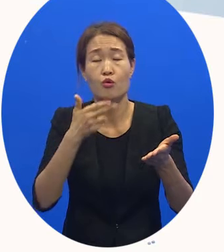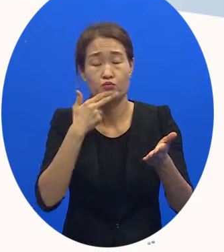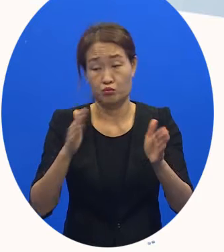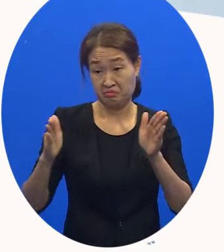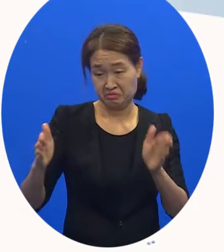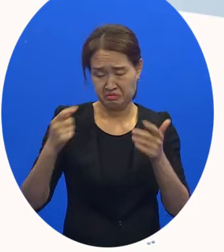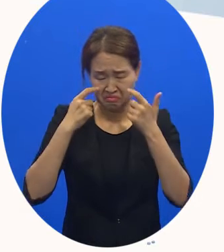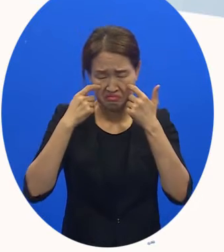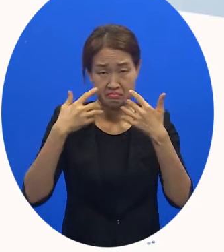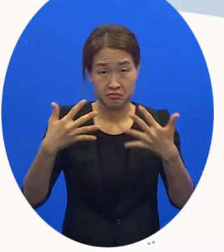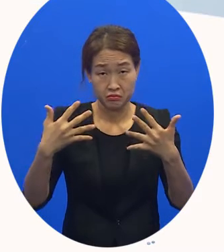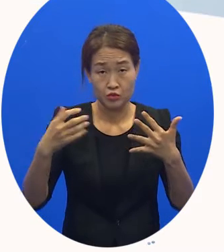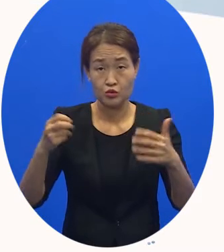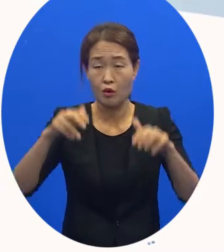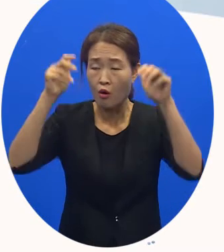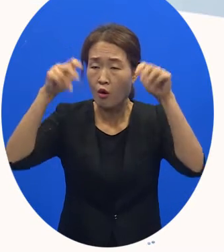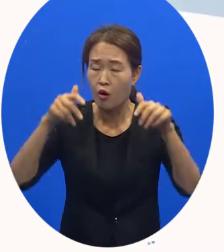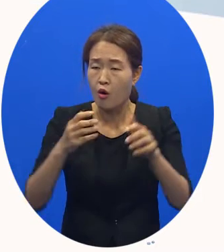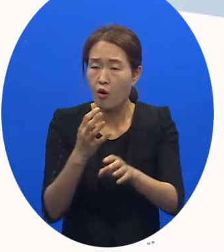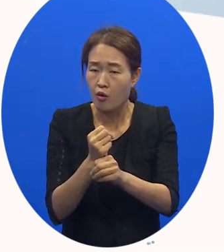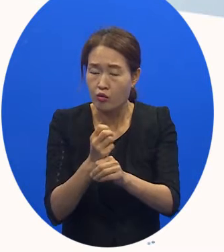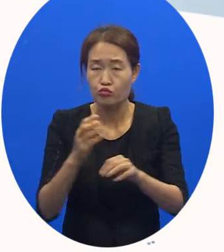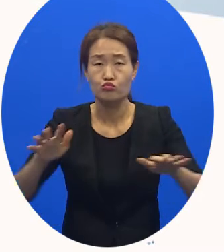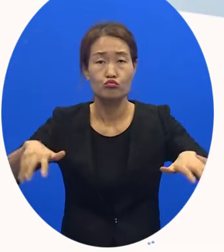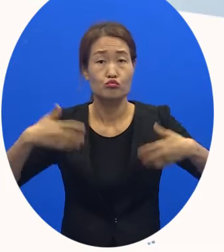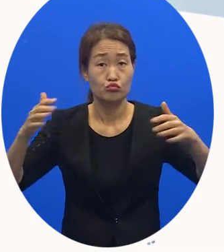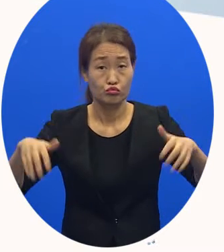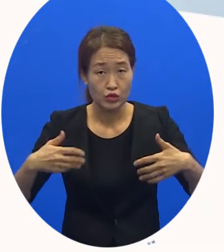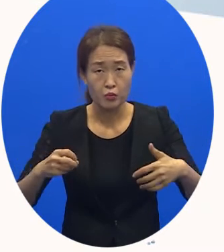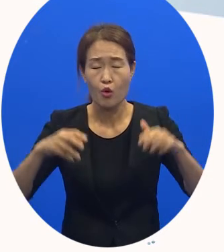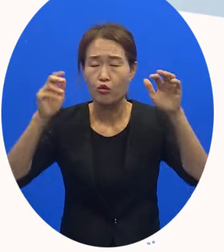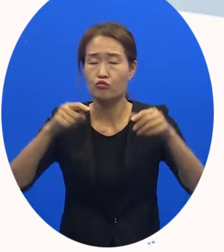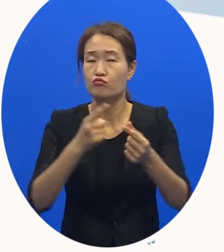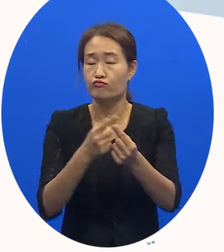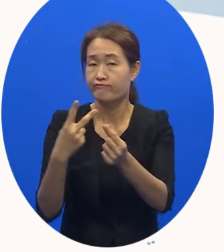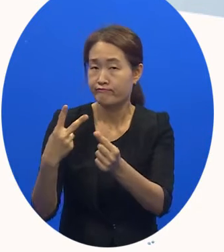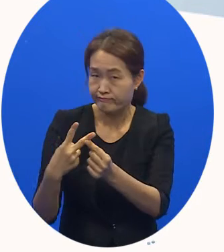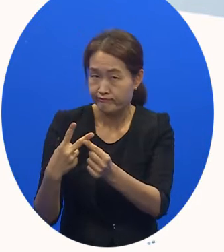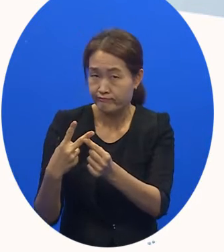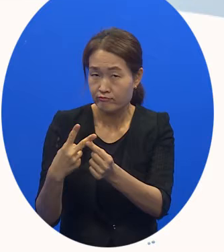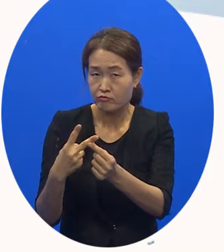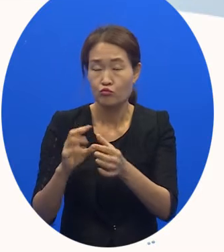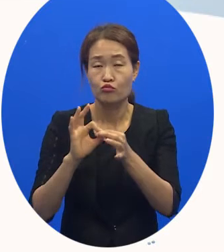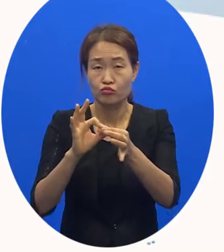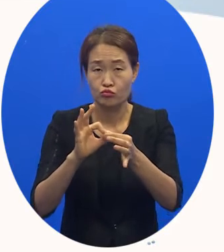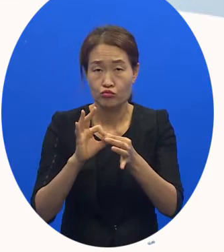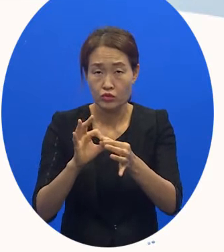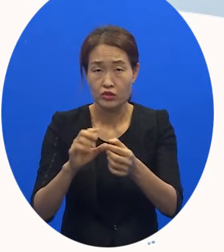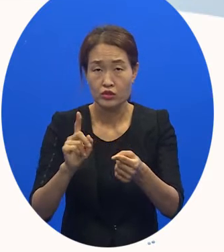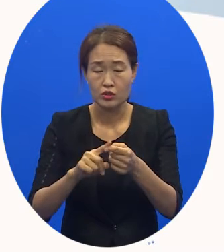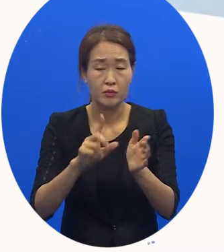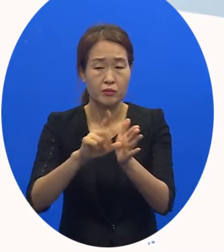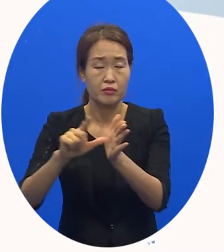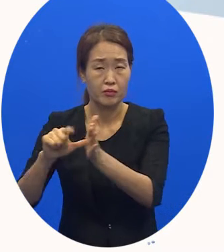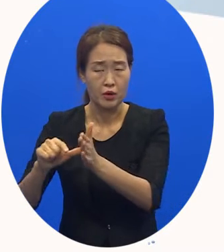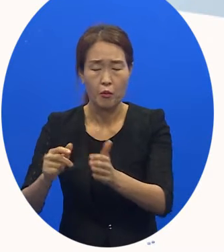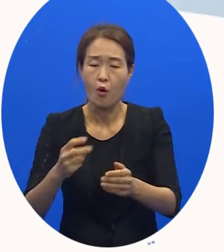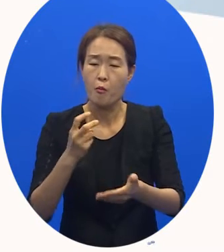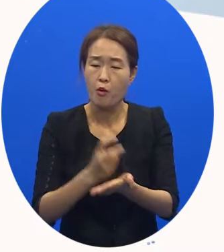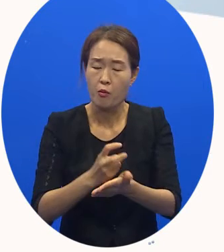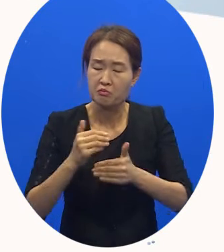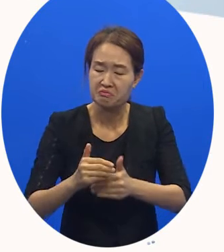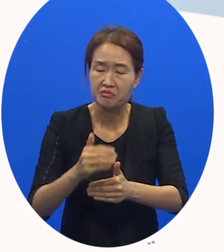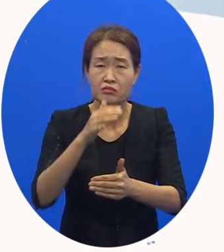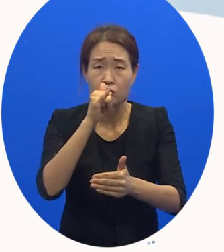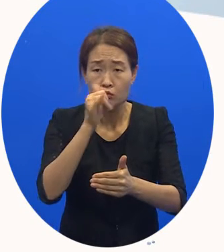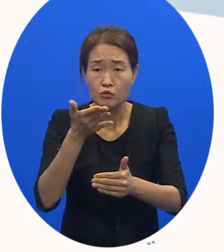뚜렷했고 장마인 1차 후기와 가마인 우기로 나뉘어 두 번의 피크 강수 패턴이 있었는데요